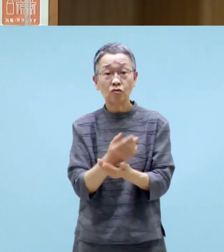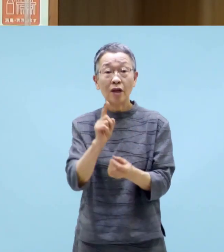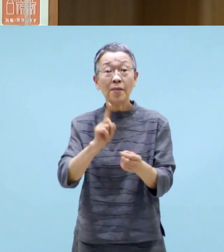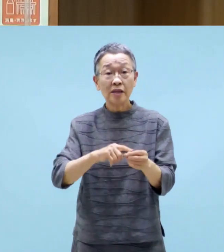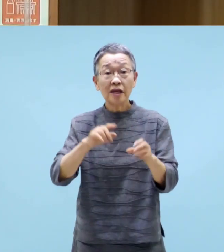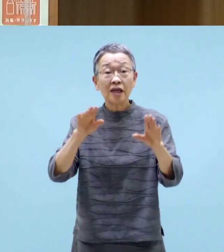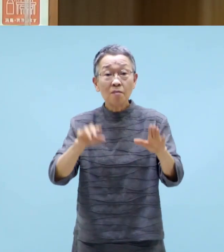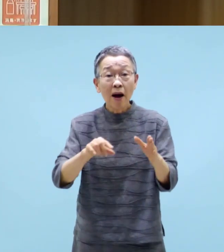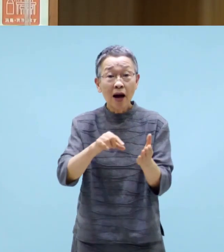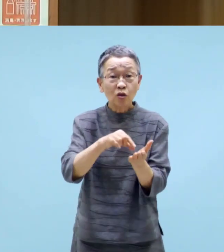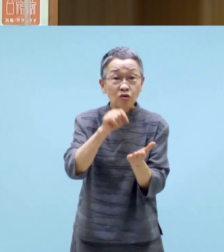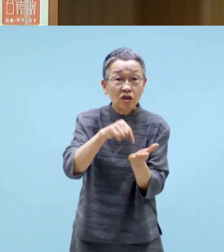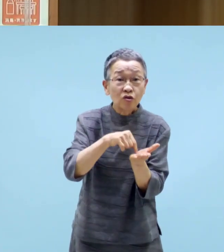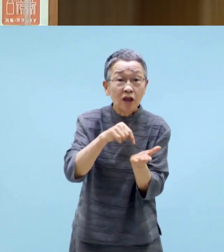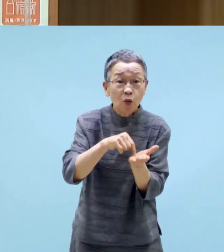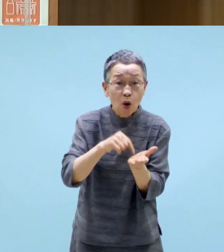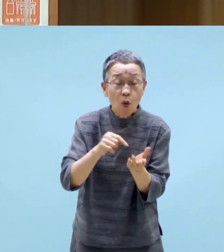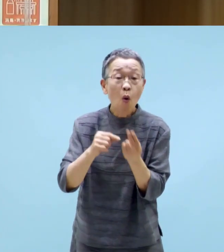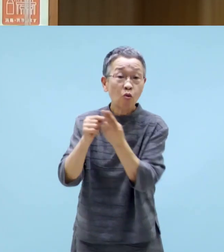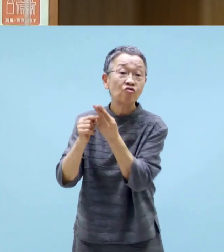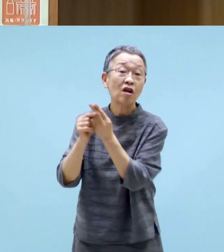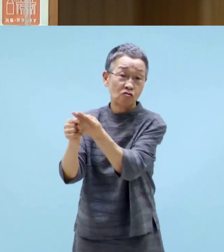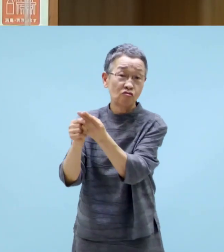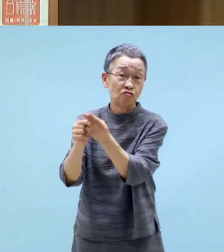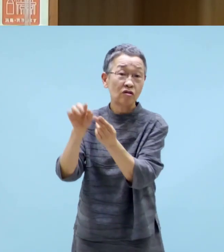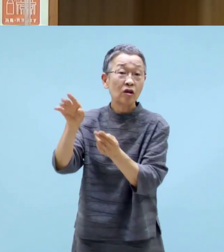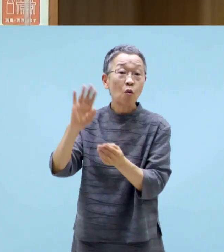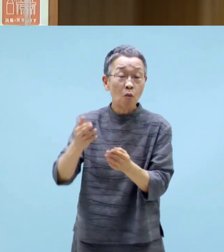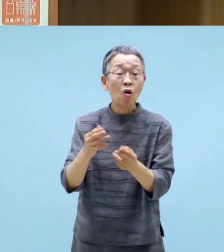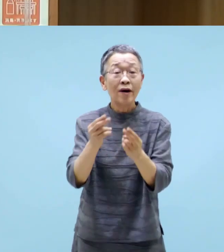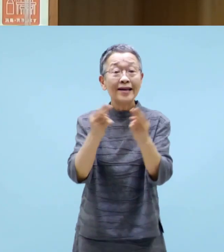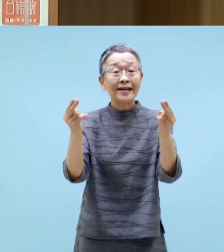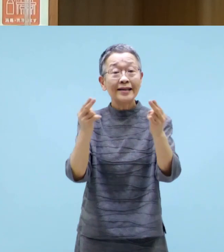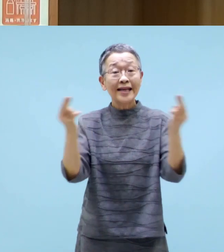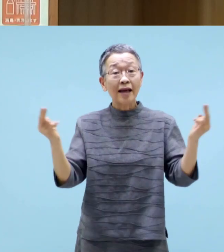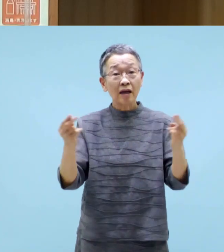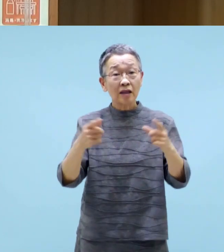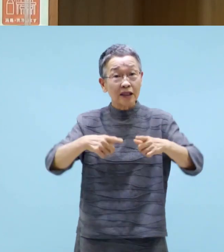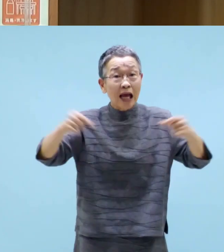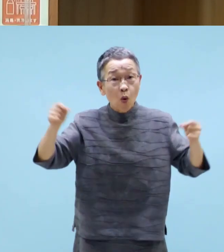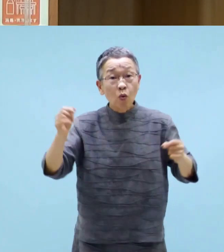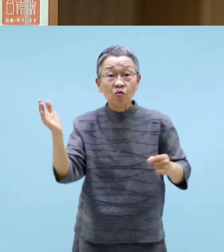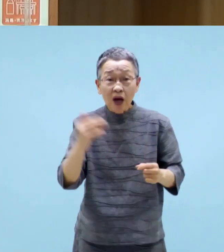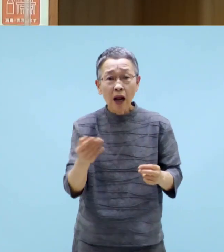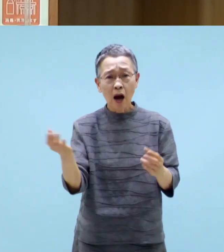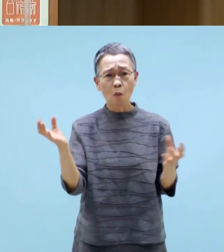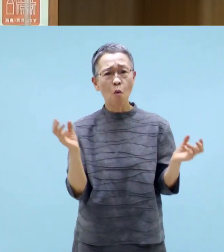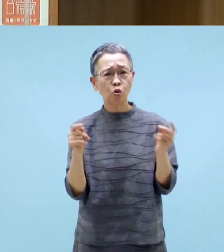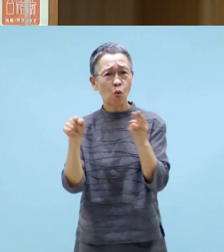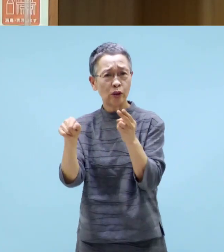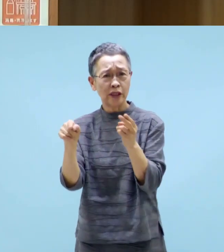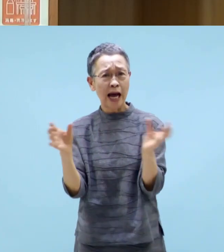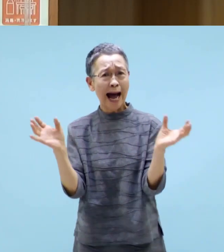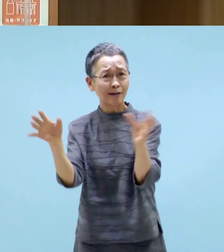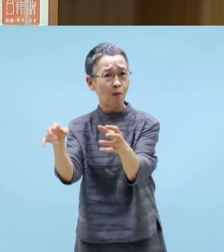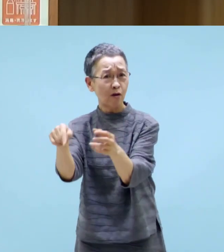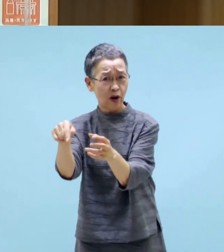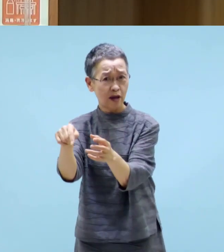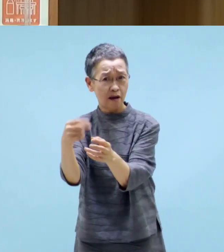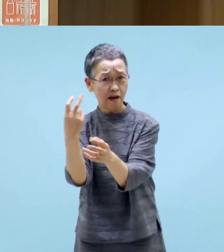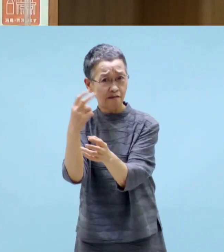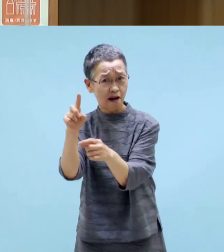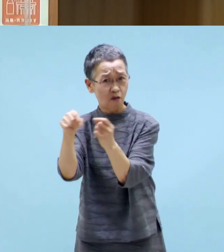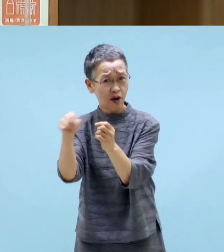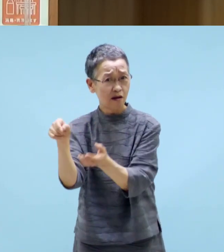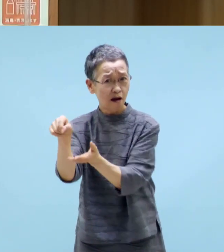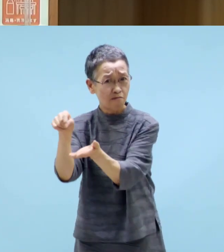ども、多分相当目詰まりしてるんじゃないかなと思うんです。全国からもどんどんどんどん来るわけですから。なのでそれはだ